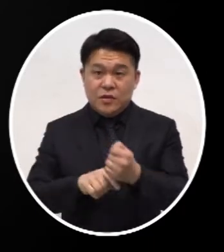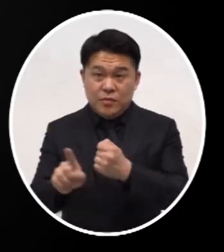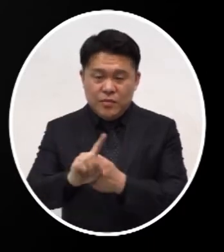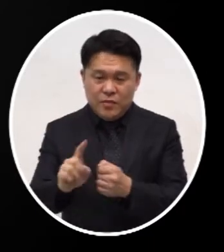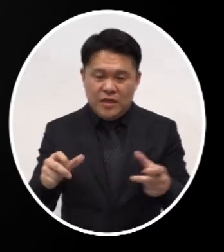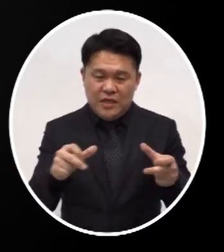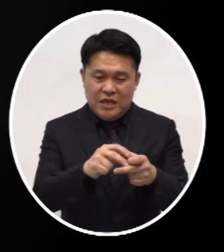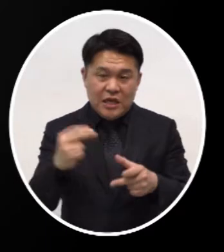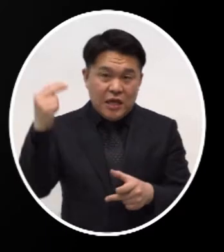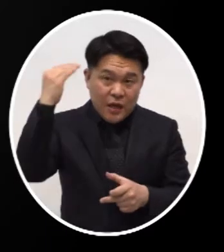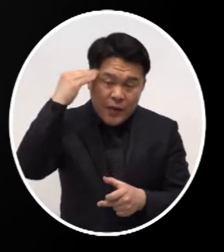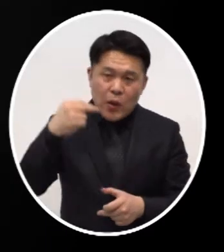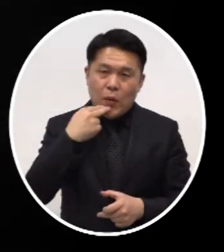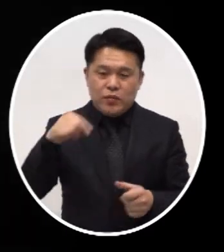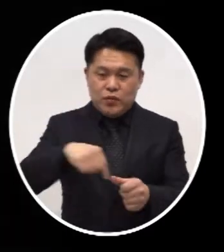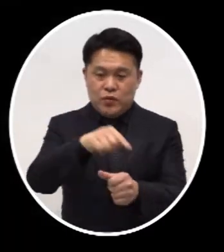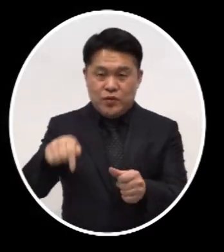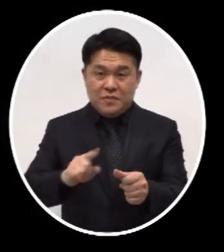장애물 없는 환경.